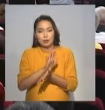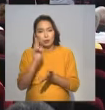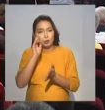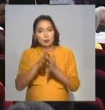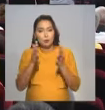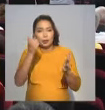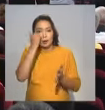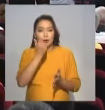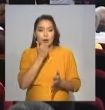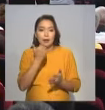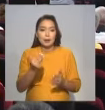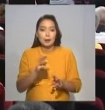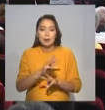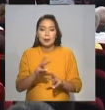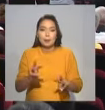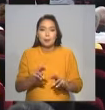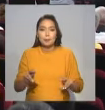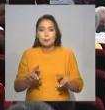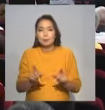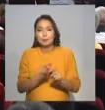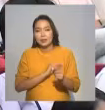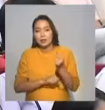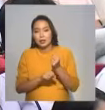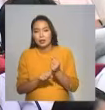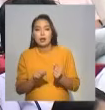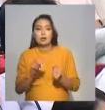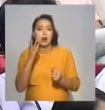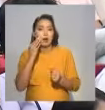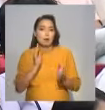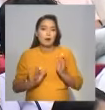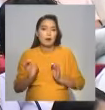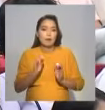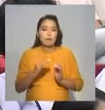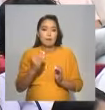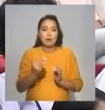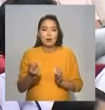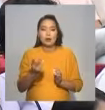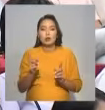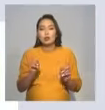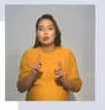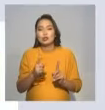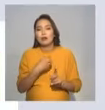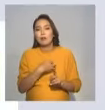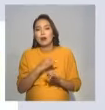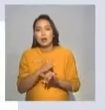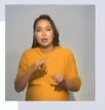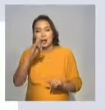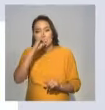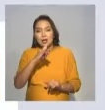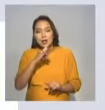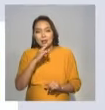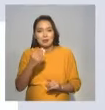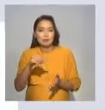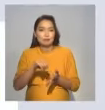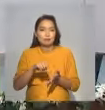благодарность. Побеседовал министр и с педагогами, работниками алматинских вузов, выслушал их мнение относительно развития казахстанской сферы